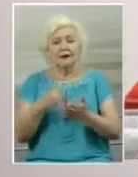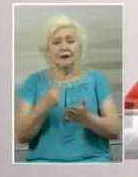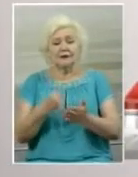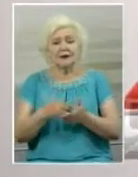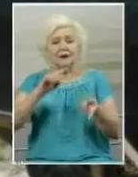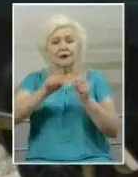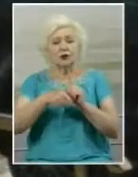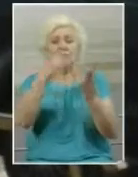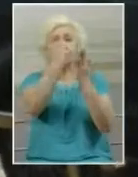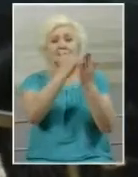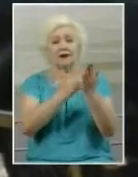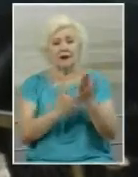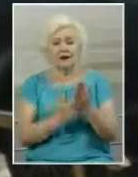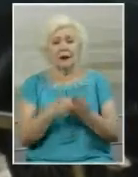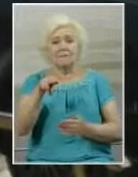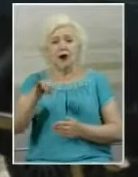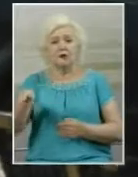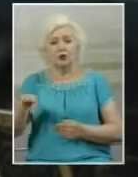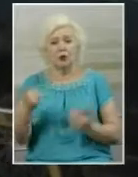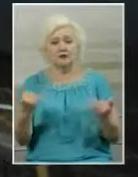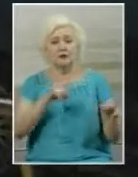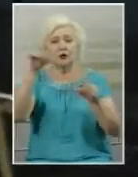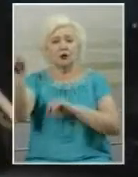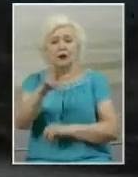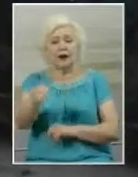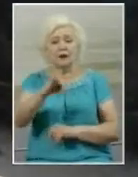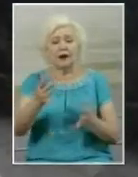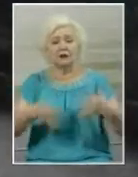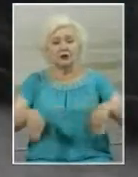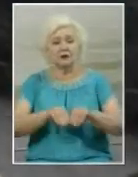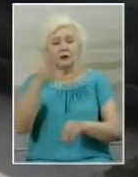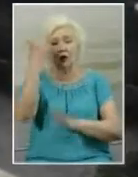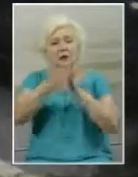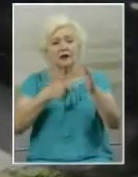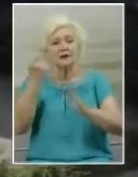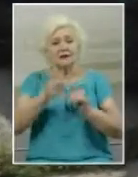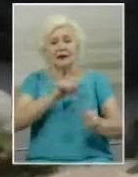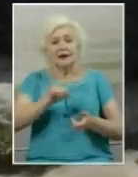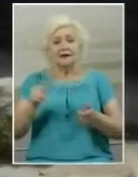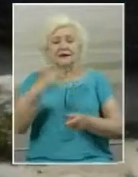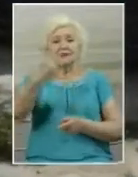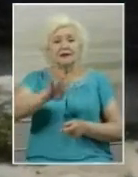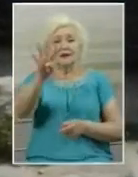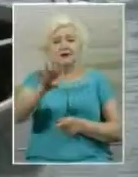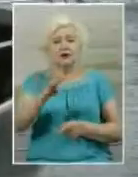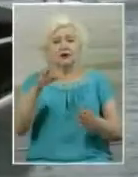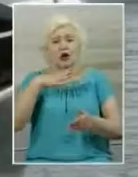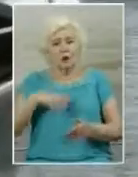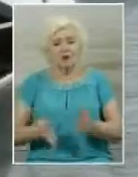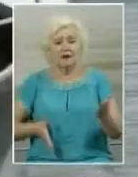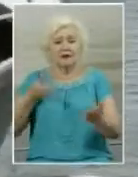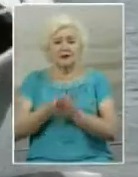й тарифи. Павло сьогодні вибрався на дачу родиною. Коли дізнався, що замість 24 доведеться